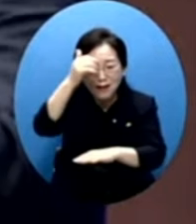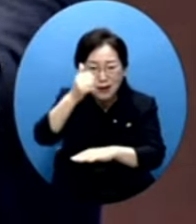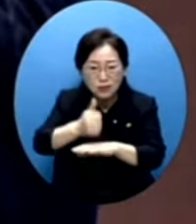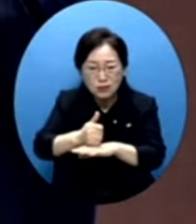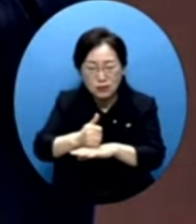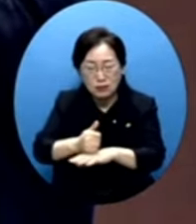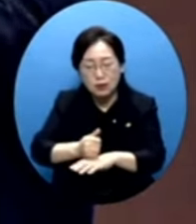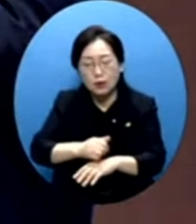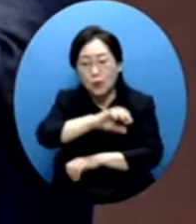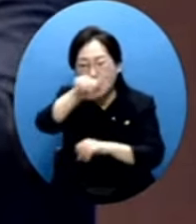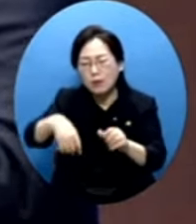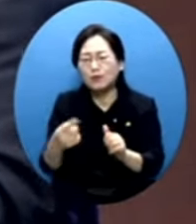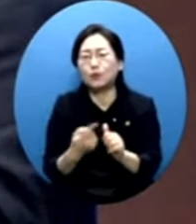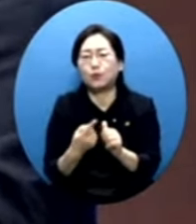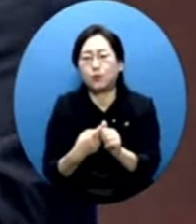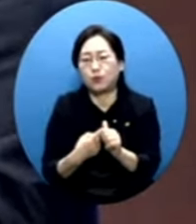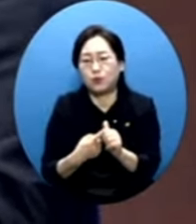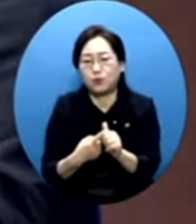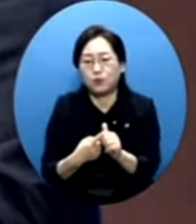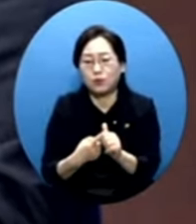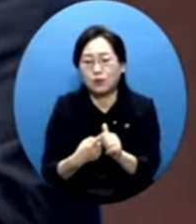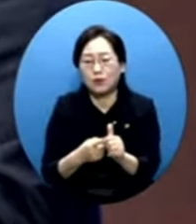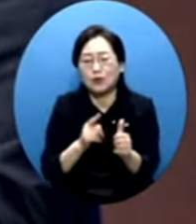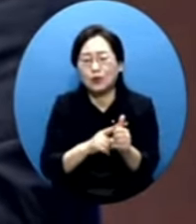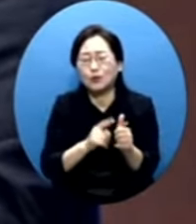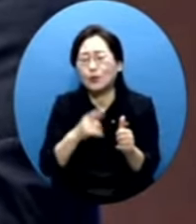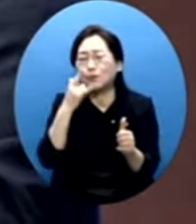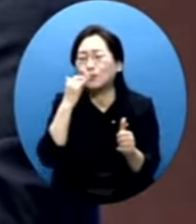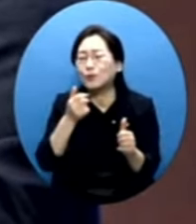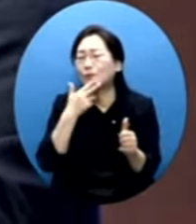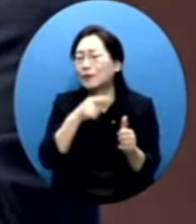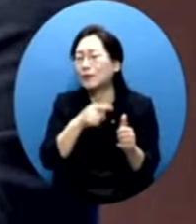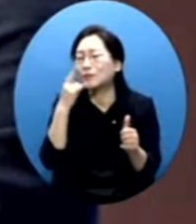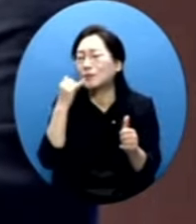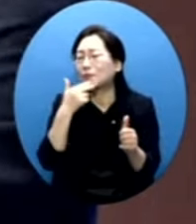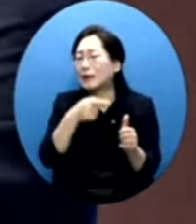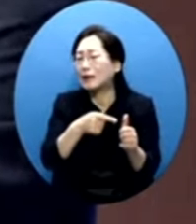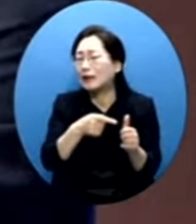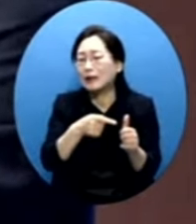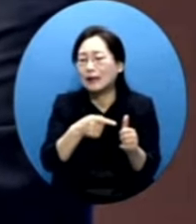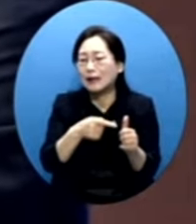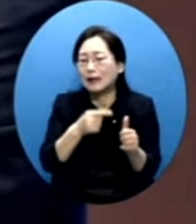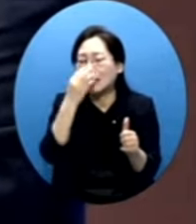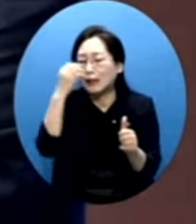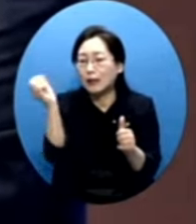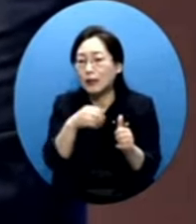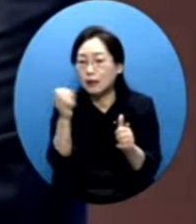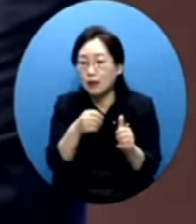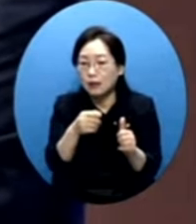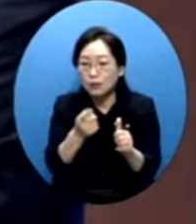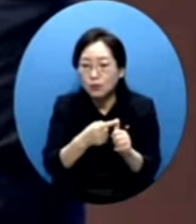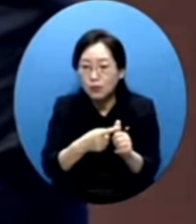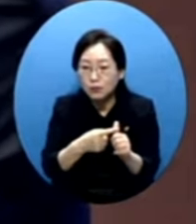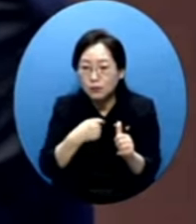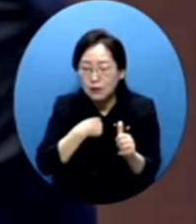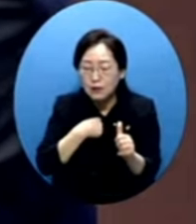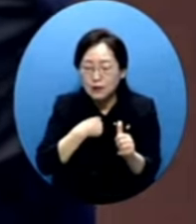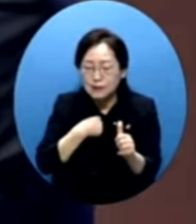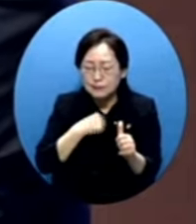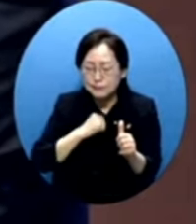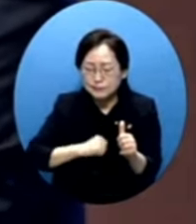시선에 저 자식 없는 못난 녀석이라고 그 멸 뿐이었습니다이